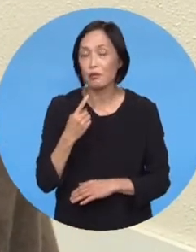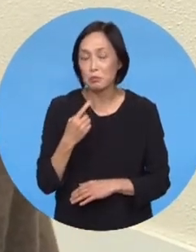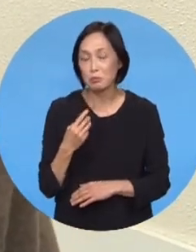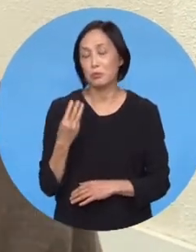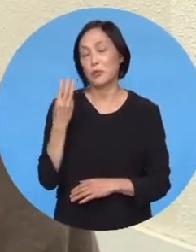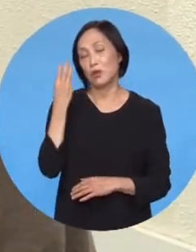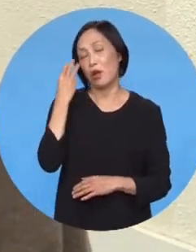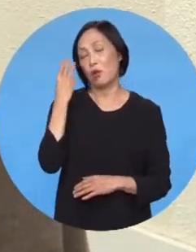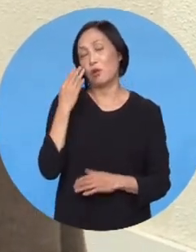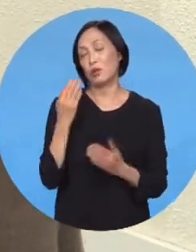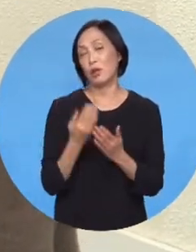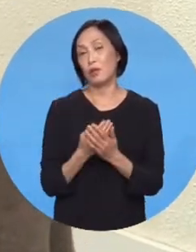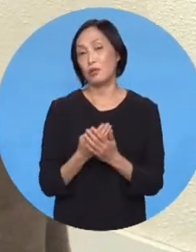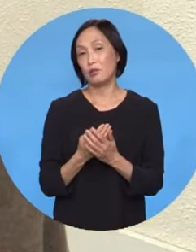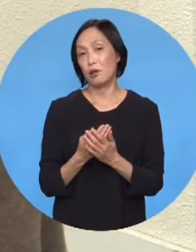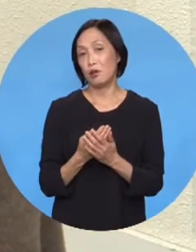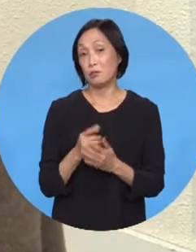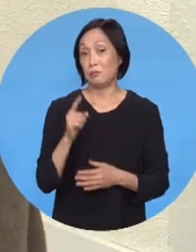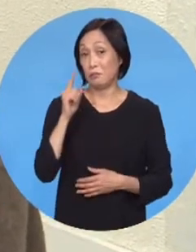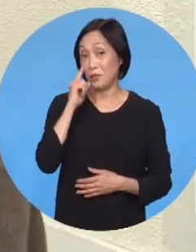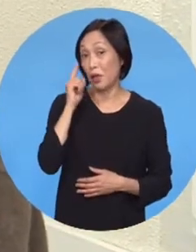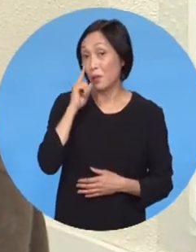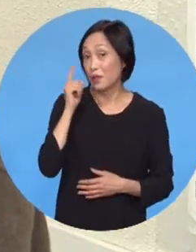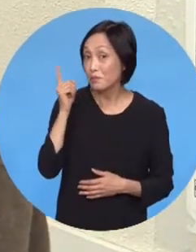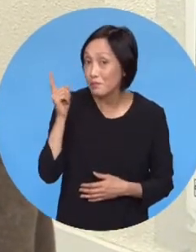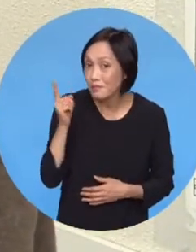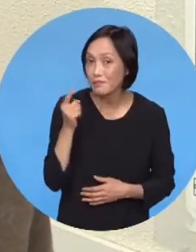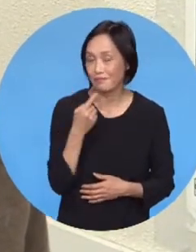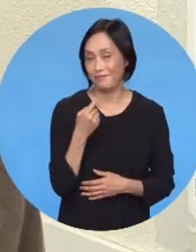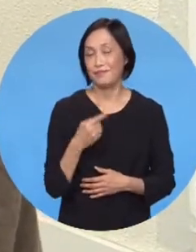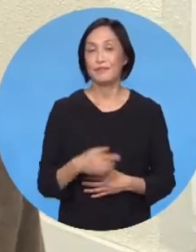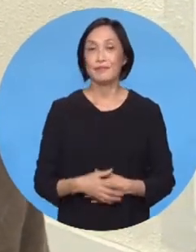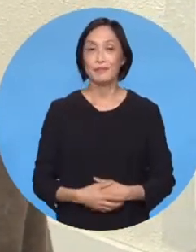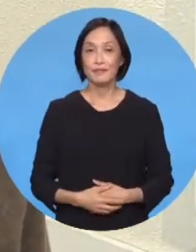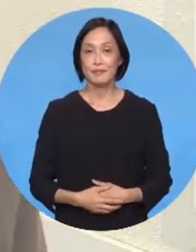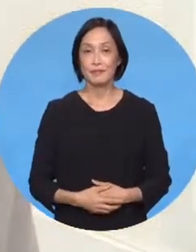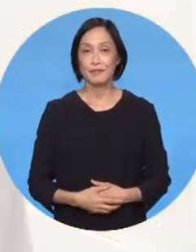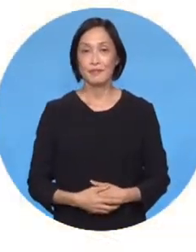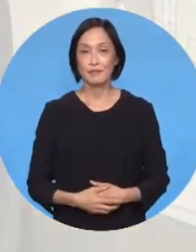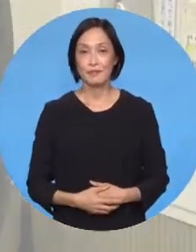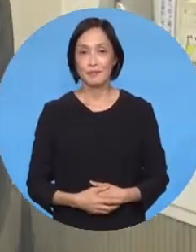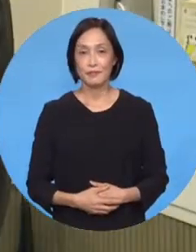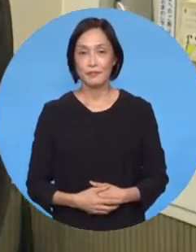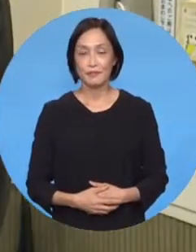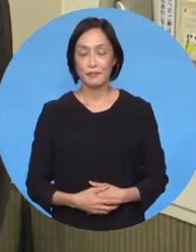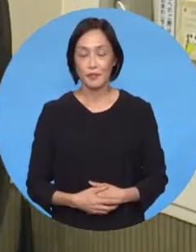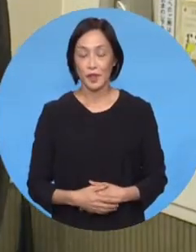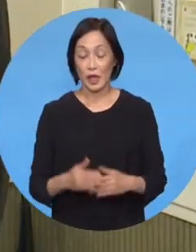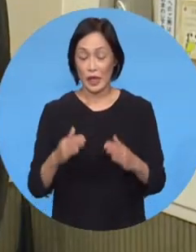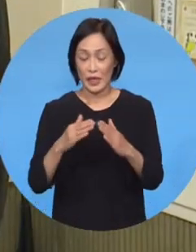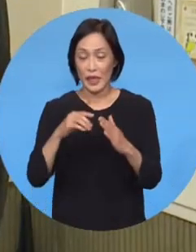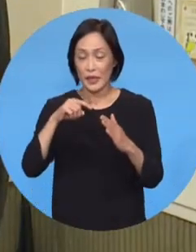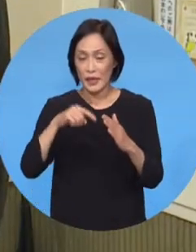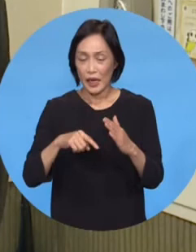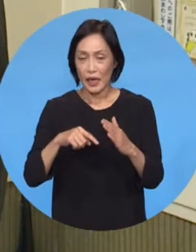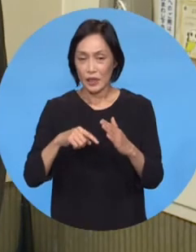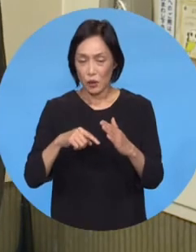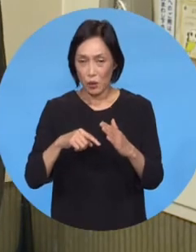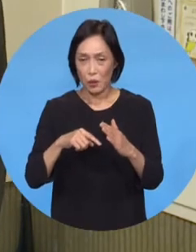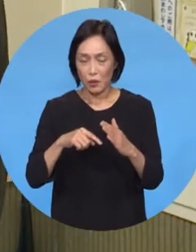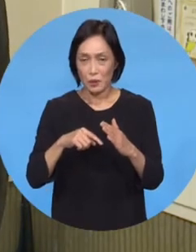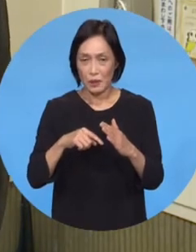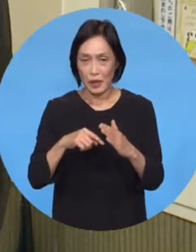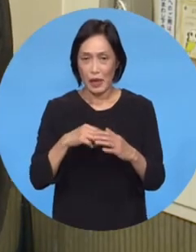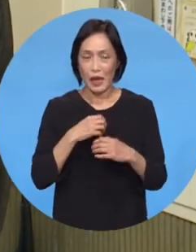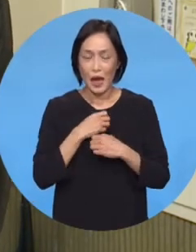知りまして、今日のお話を参考に本人にやってみようかなと思います。 家の中では実は危ないところ